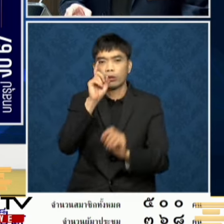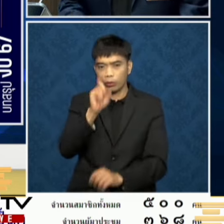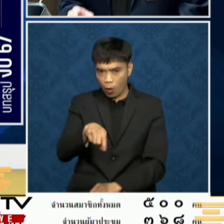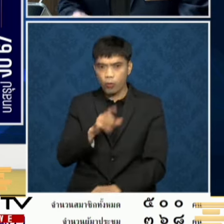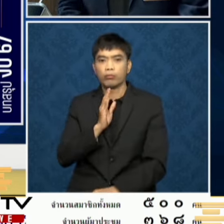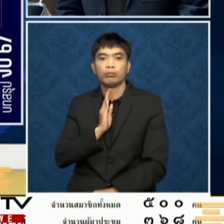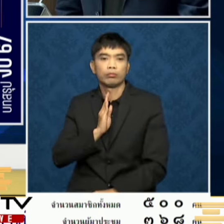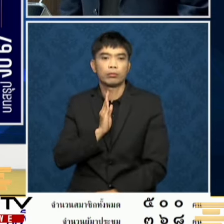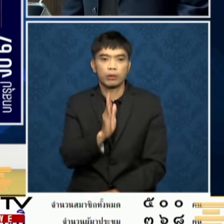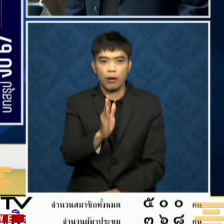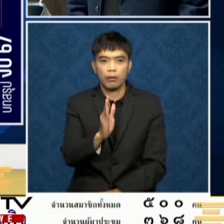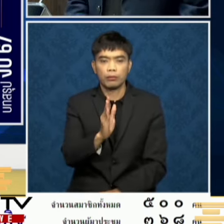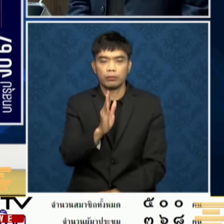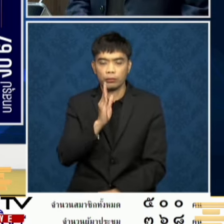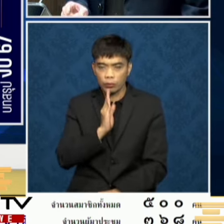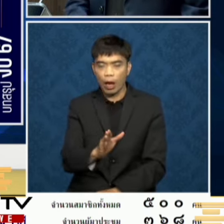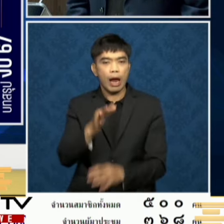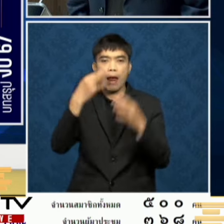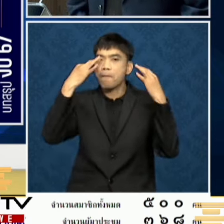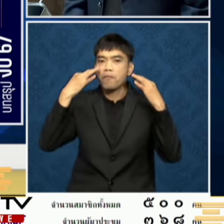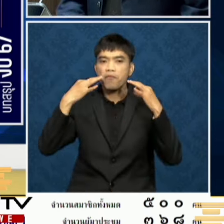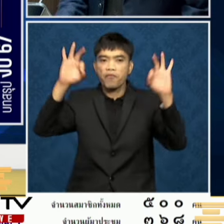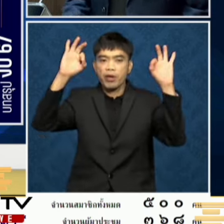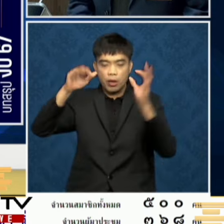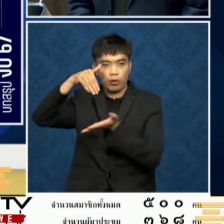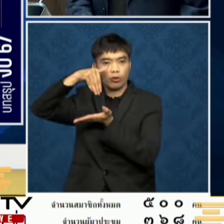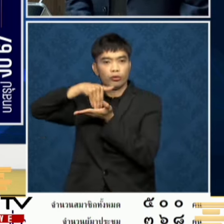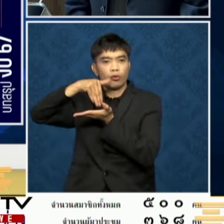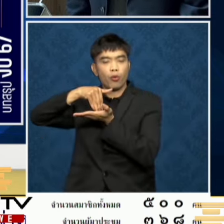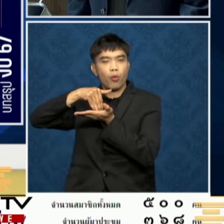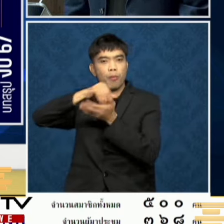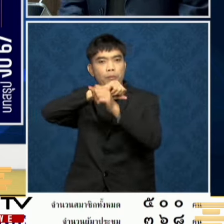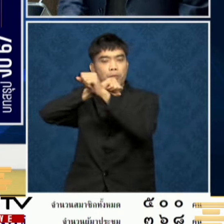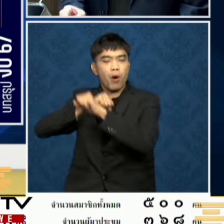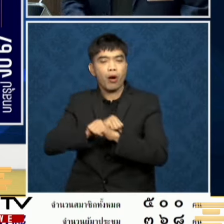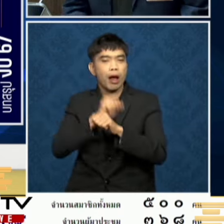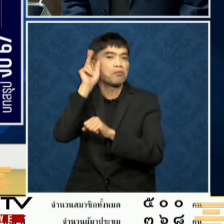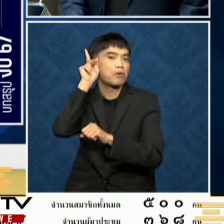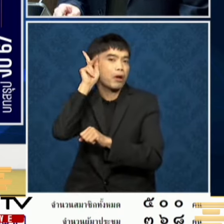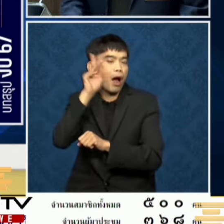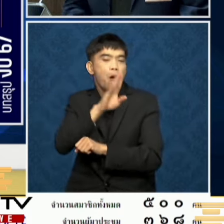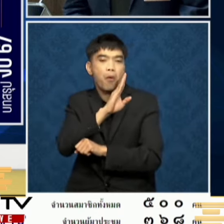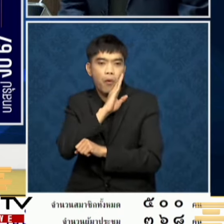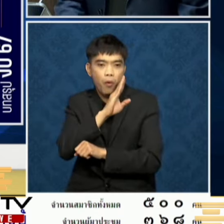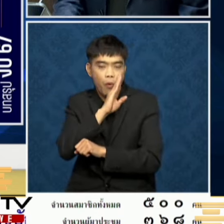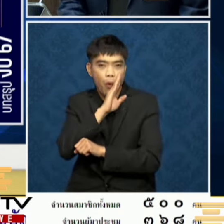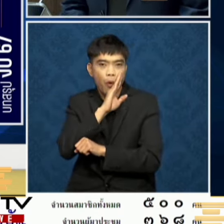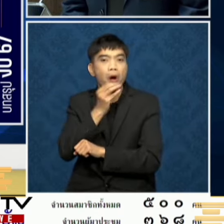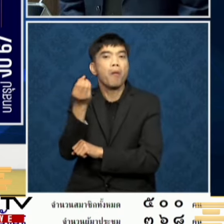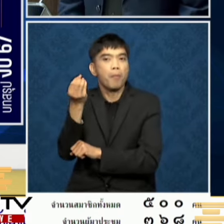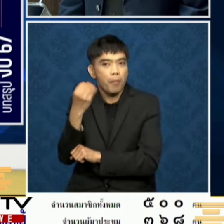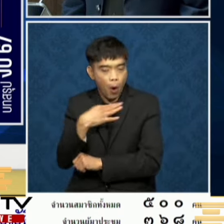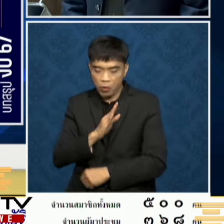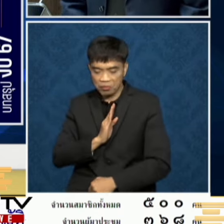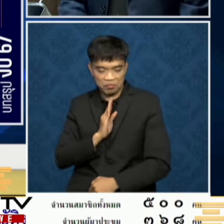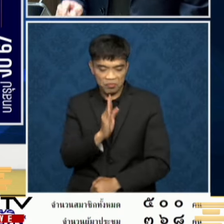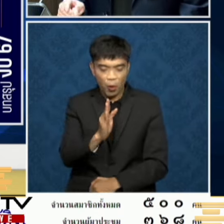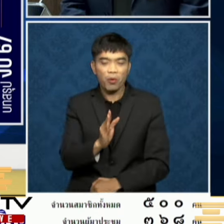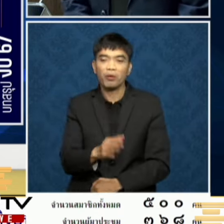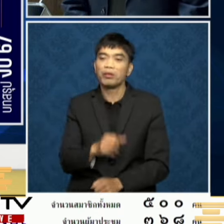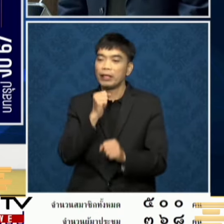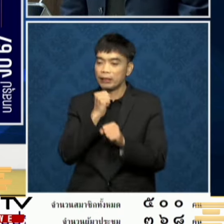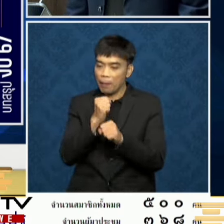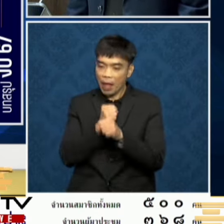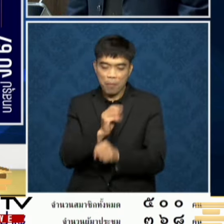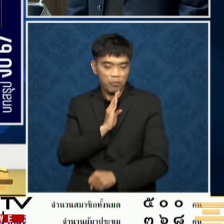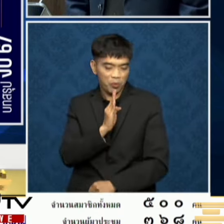างและความเป็นอิสระซึ่งศูนย์ต่อต้านข่าวปลอมก็ย้ำมาตลอดว่าตัวเองตรวจสอบอย่างเป็นกลางและเป็น